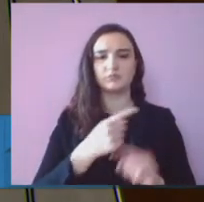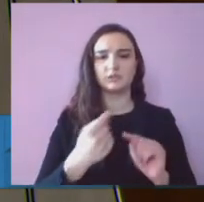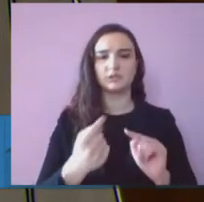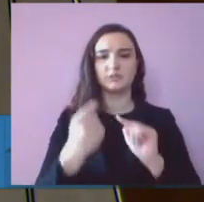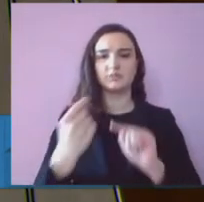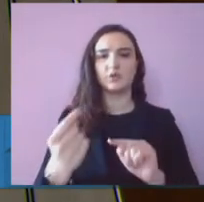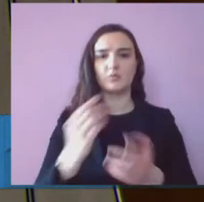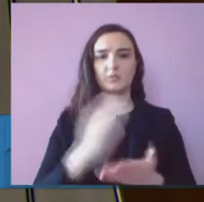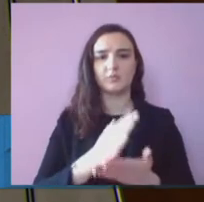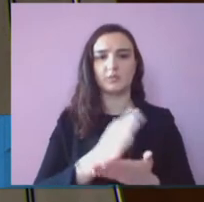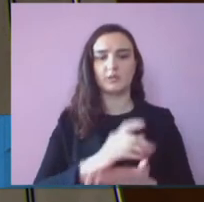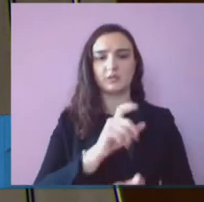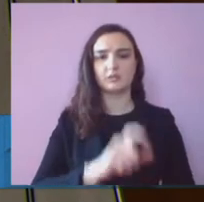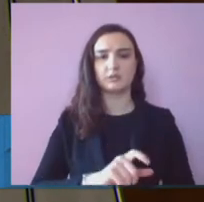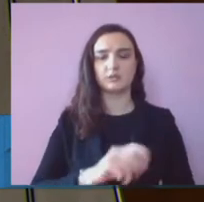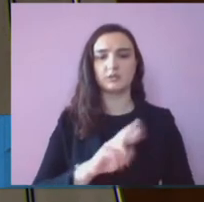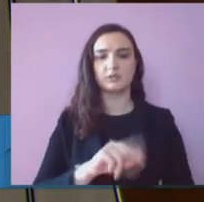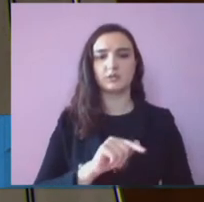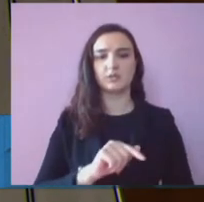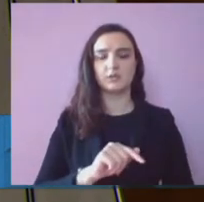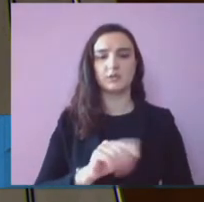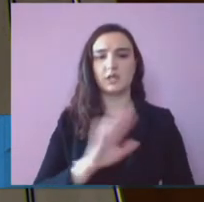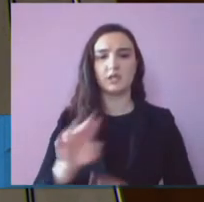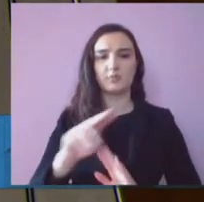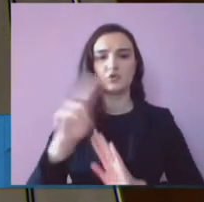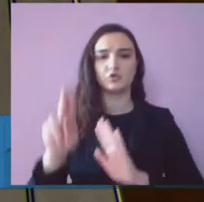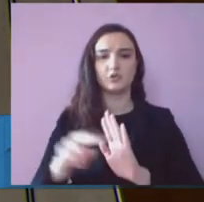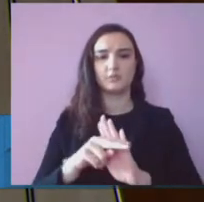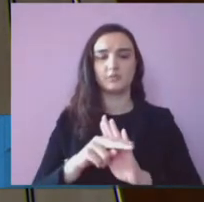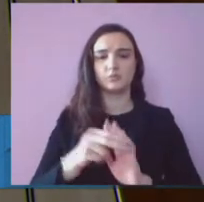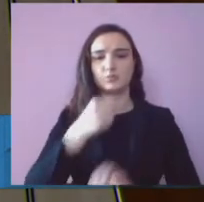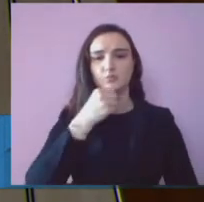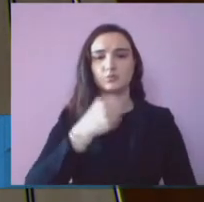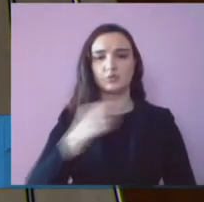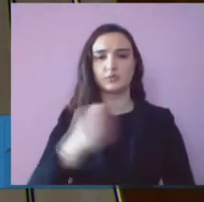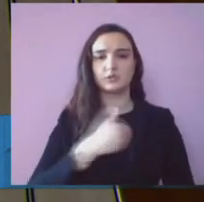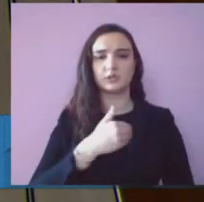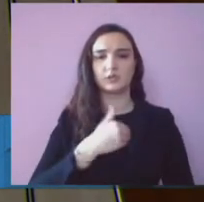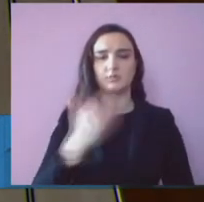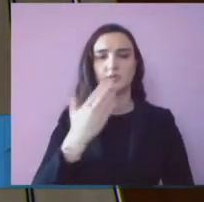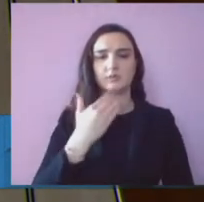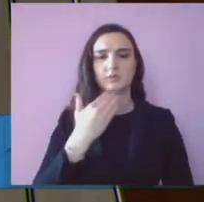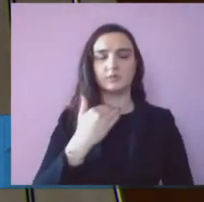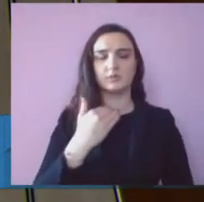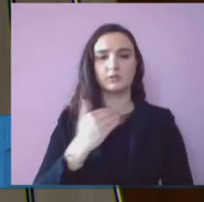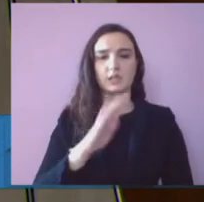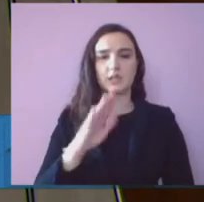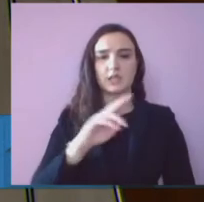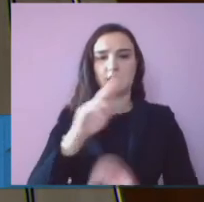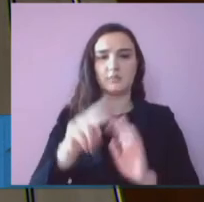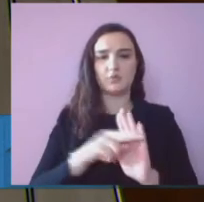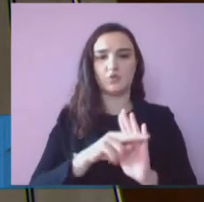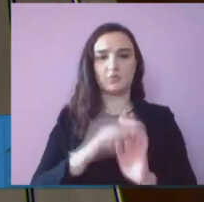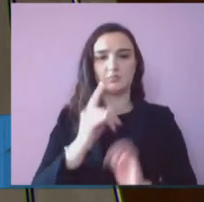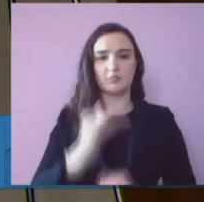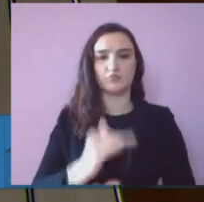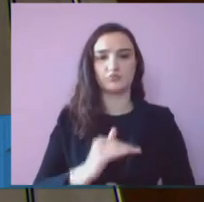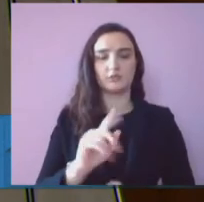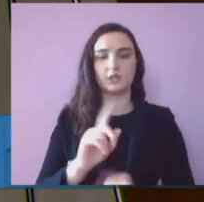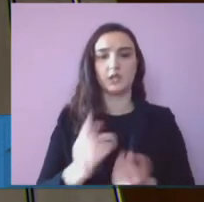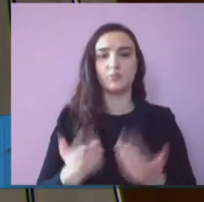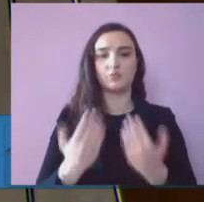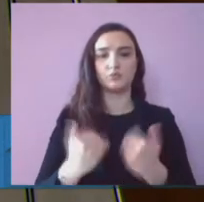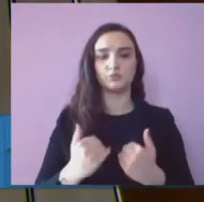წინააღმდეგობრივია და არ ემორჩილება უფროსის ნებას ასე ადვილად, არა დამყოლი ბავშვი. ანუ რა გამოდის,